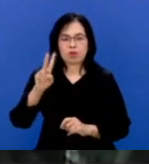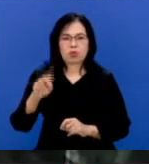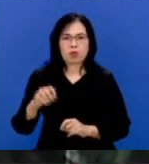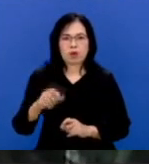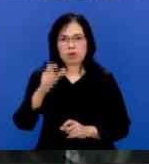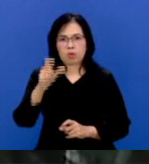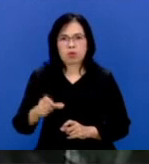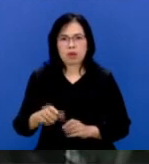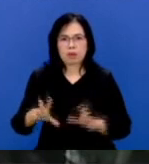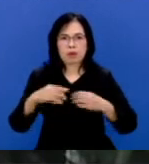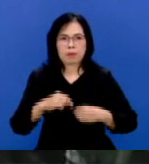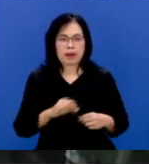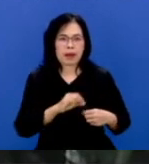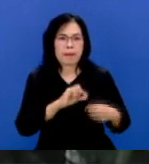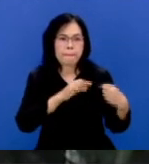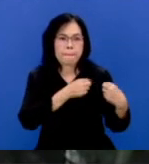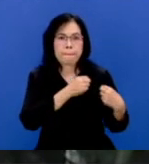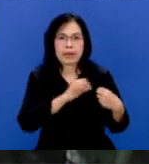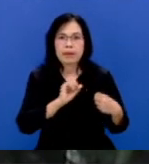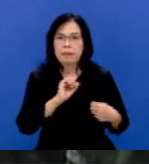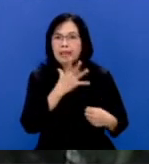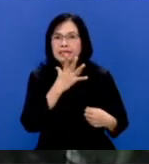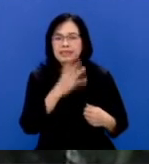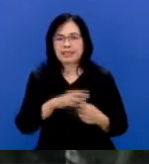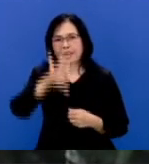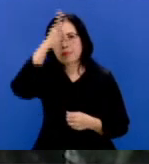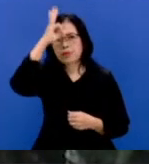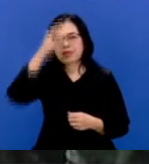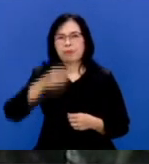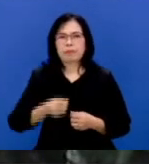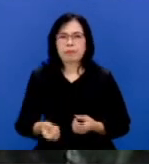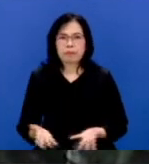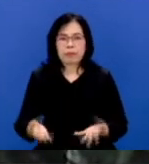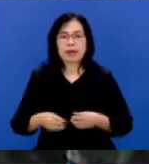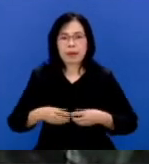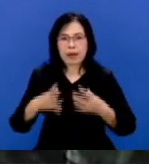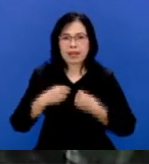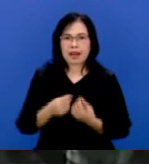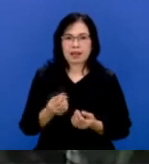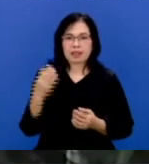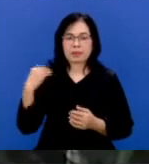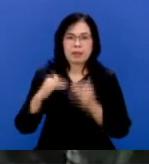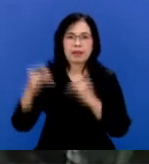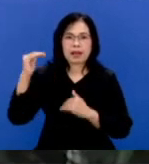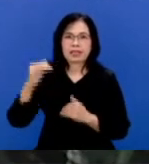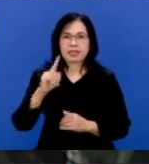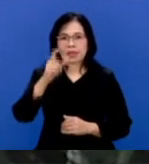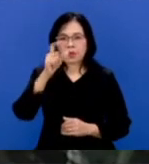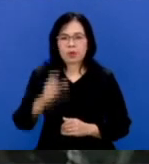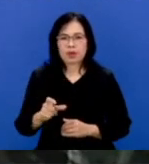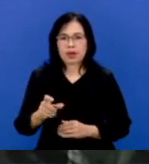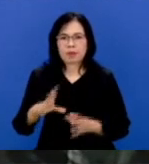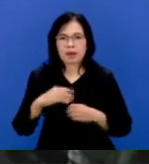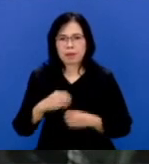mendapatkan Pinmas Kapolri, 2 personil mendapatkan promosi jabatan, sementara 1 personil